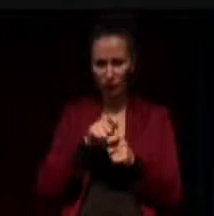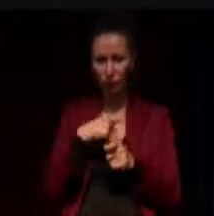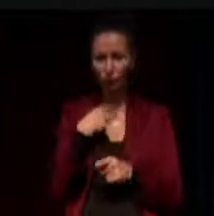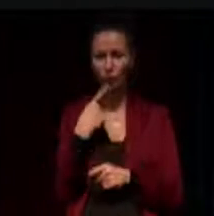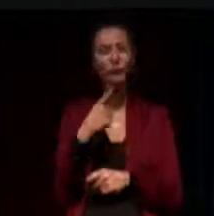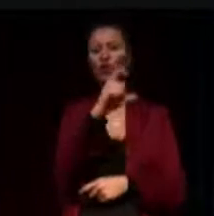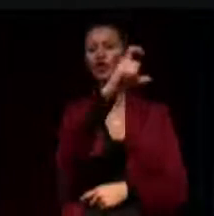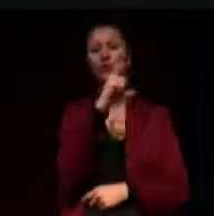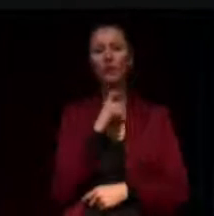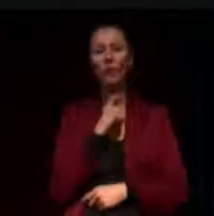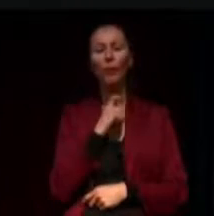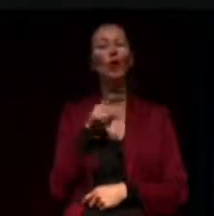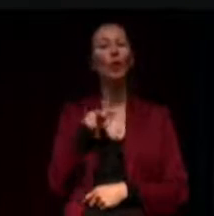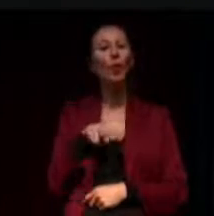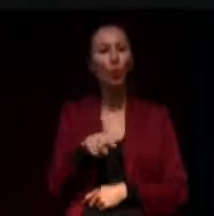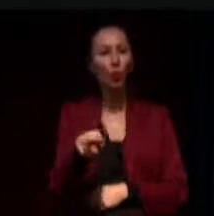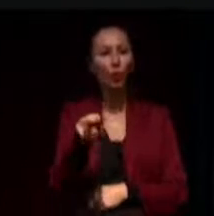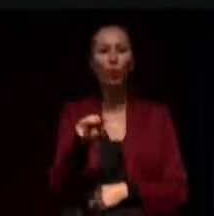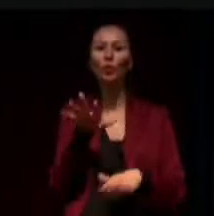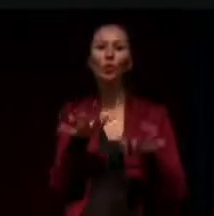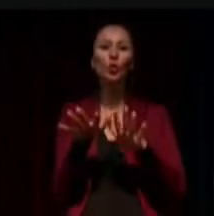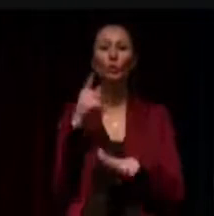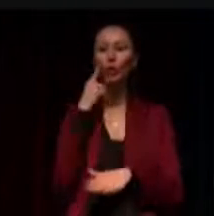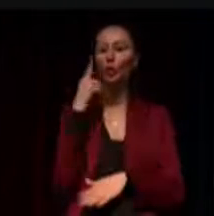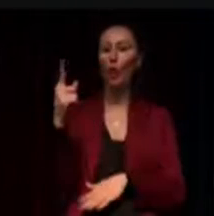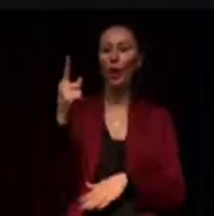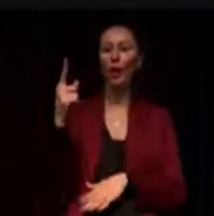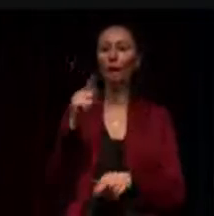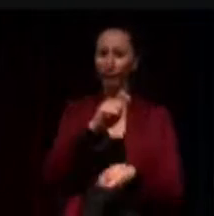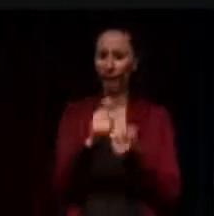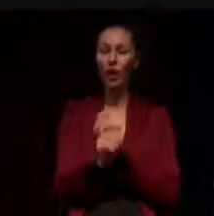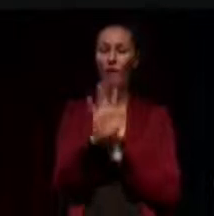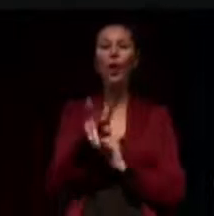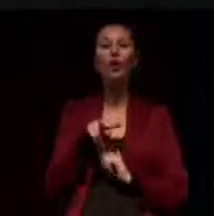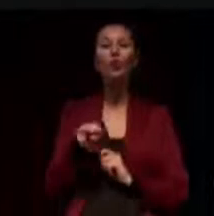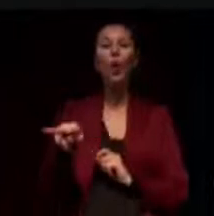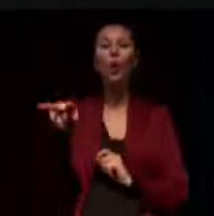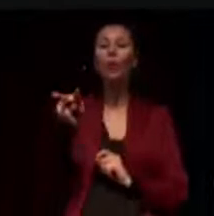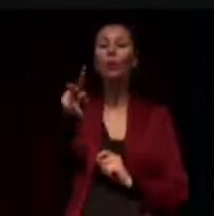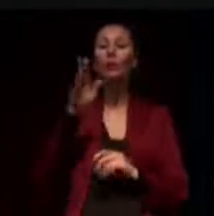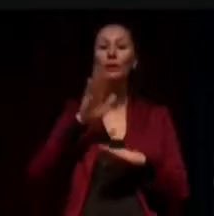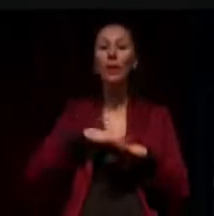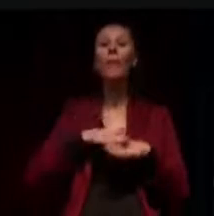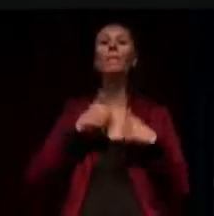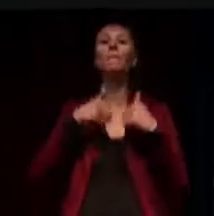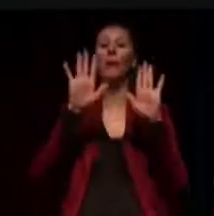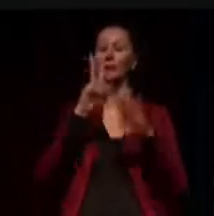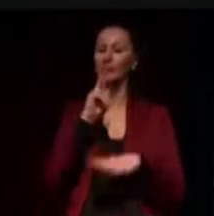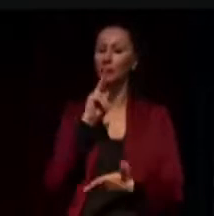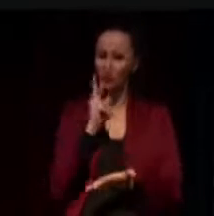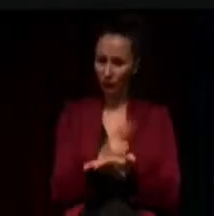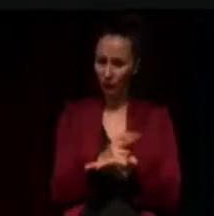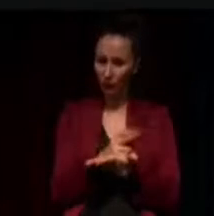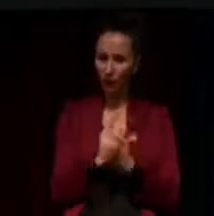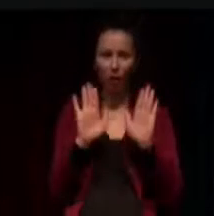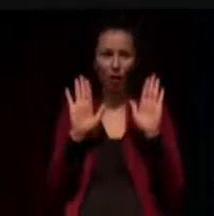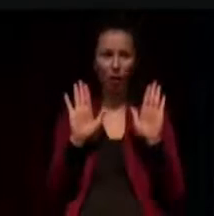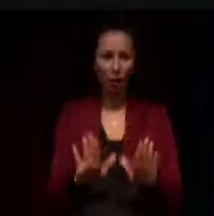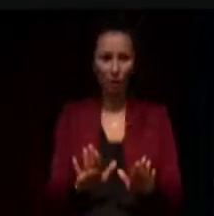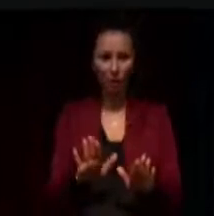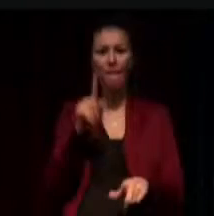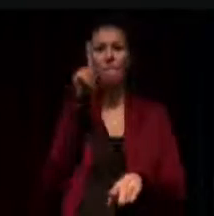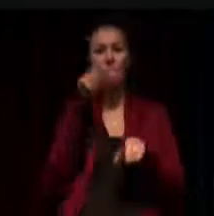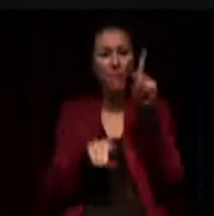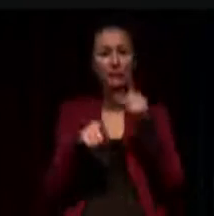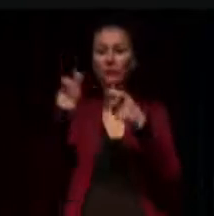şu. Yolun durumuna göre değişir ama yol yapılmaz kesinlikle. Ama